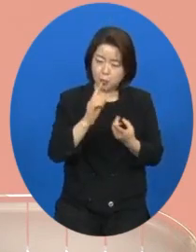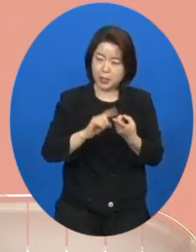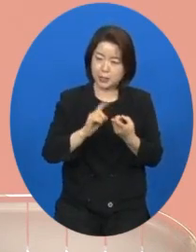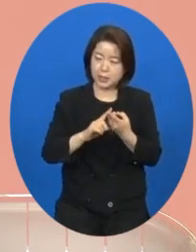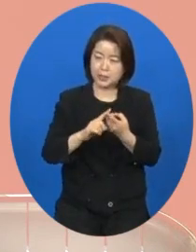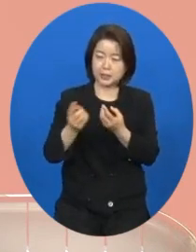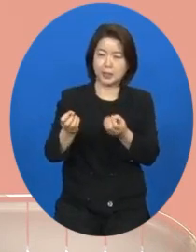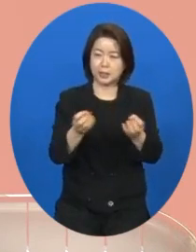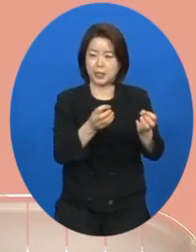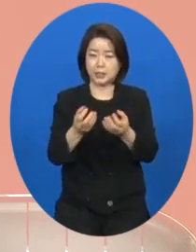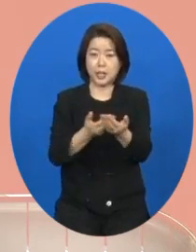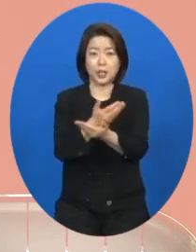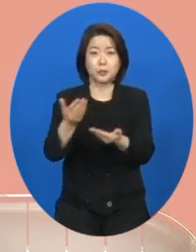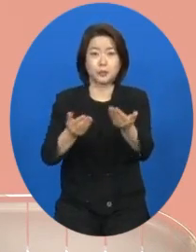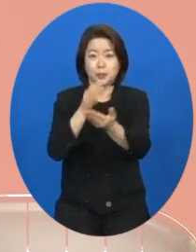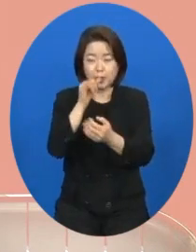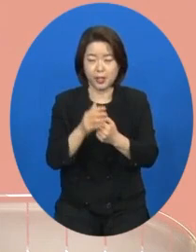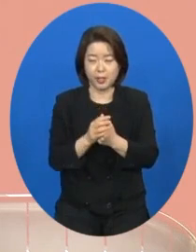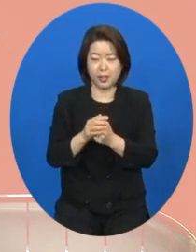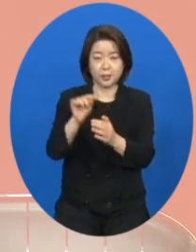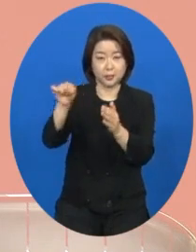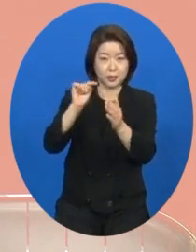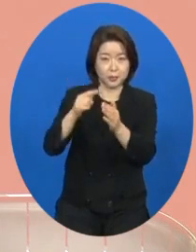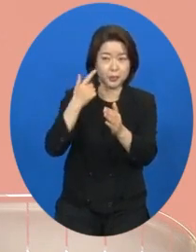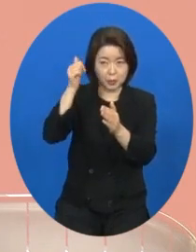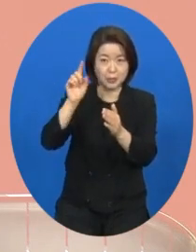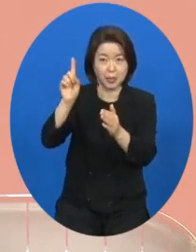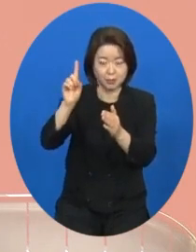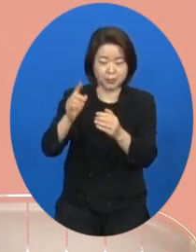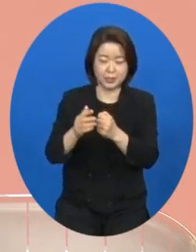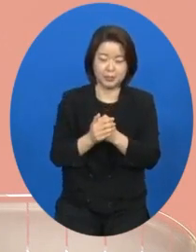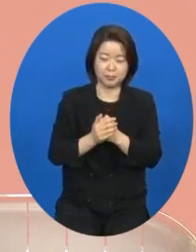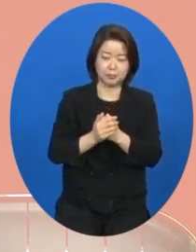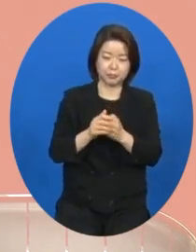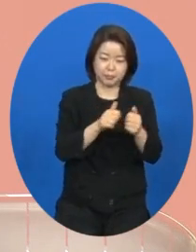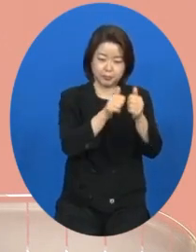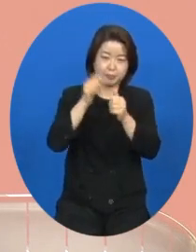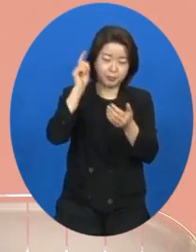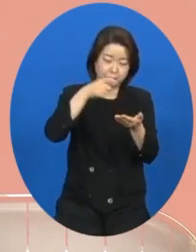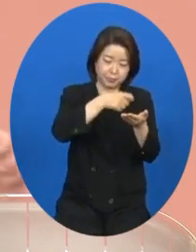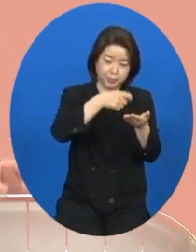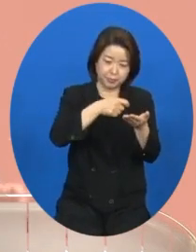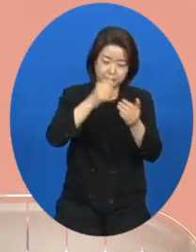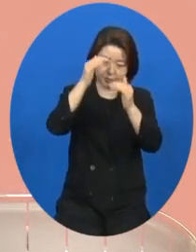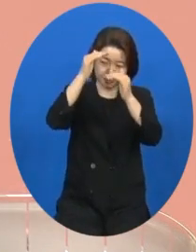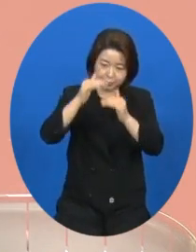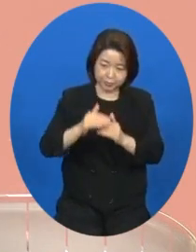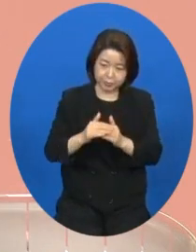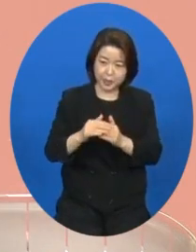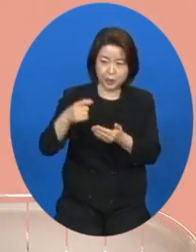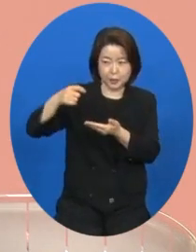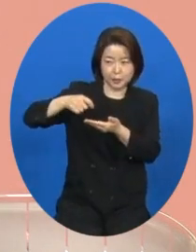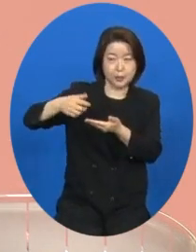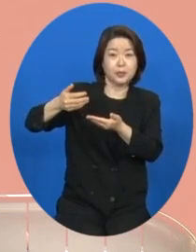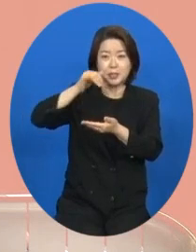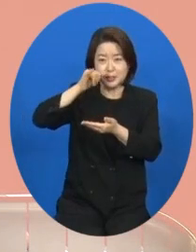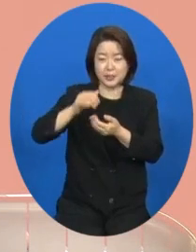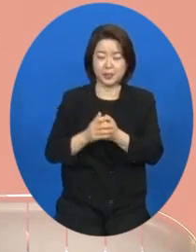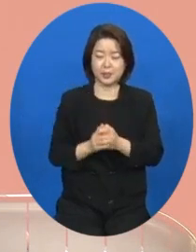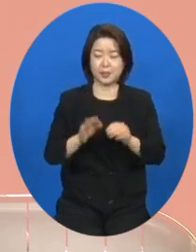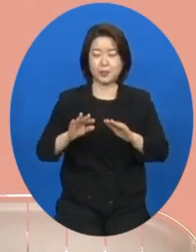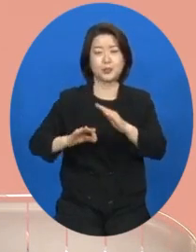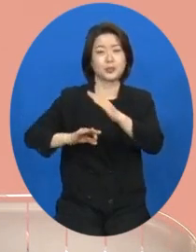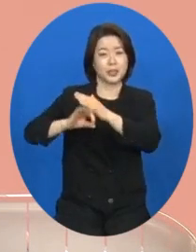나누었어요. 그 목사님 한 분이 동행일기에 이런 내용을 쓰셨더라고요. 오늘